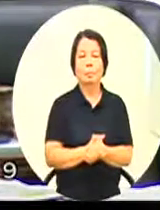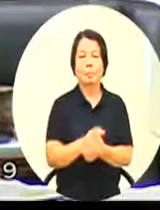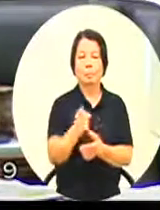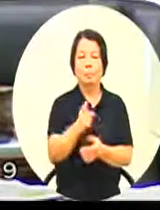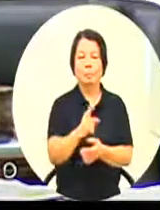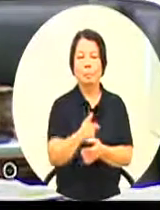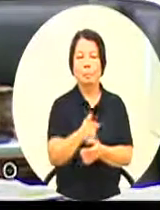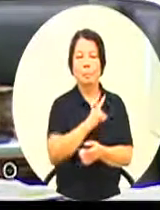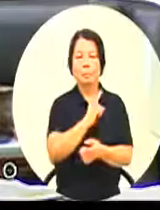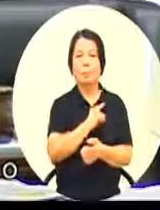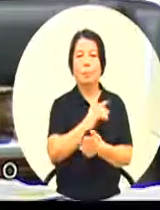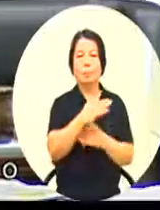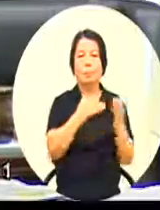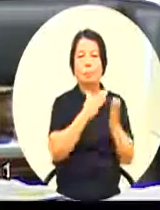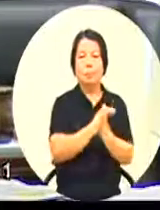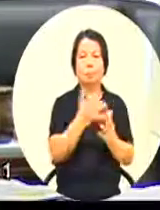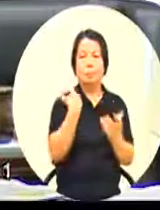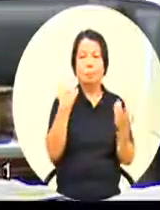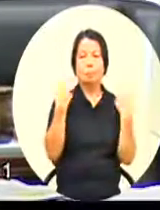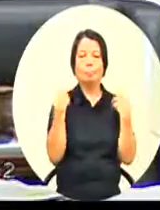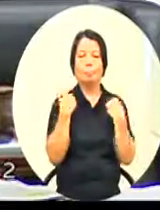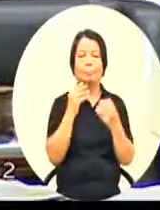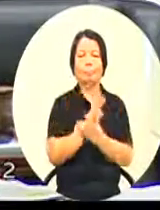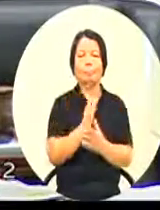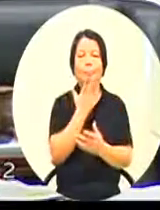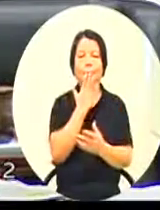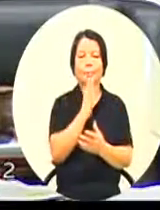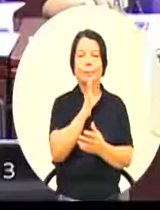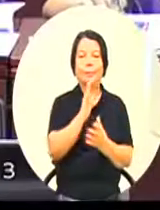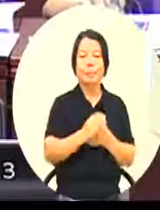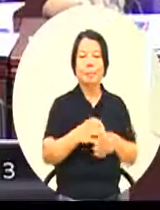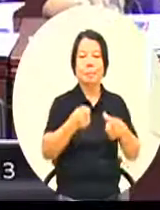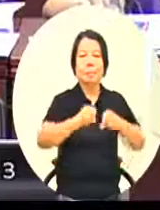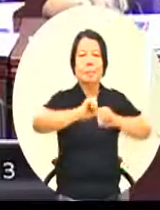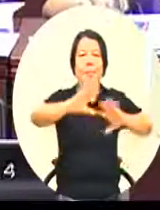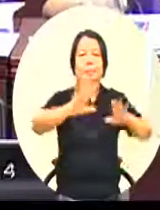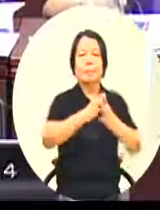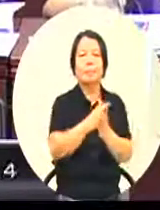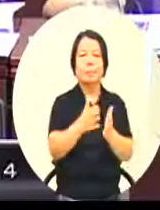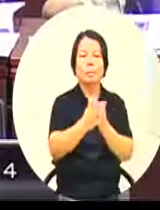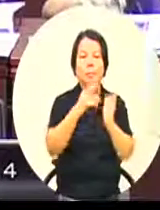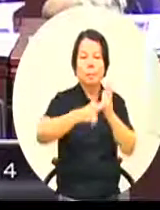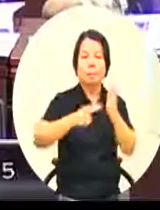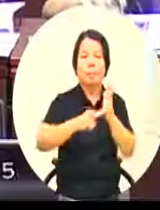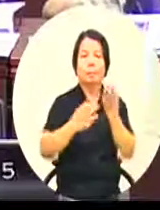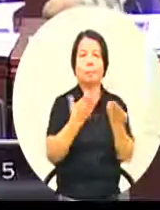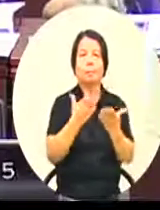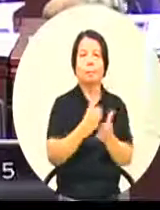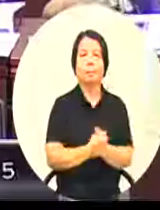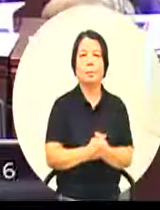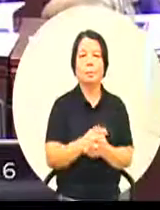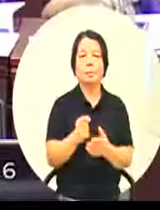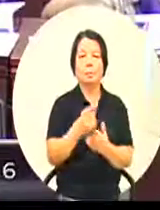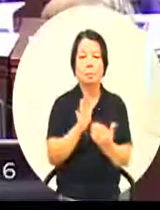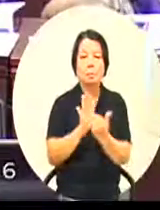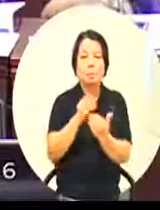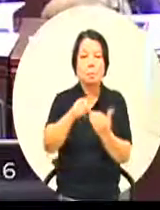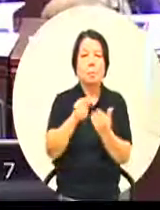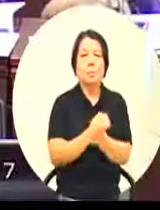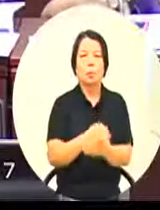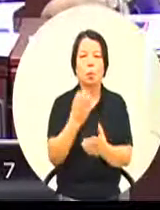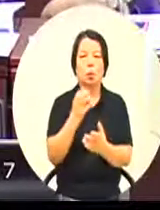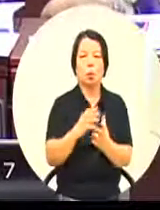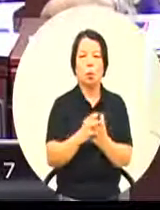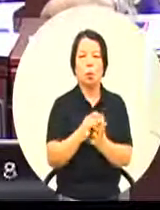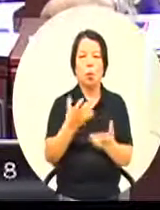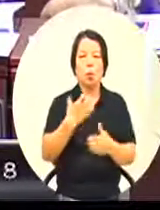可以跟学校可以厘清责任。 可能在那个公告开放停车场的时候就要说明了。尽量避免在这些看起来有点危险的树